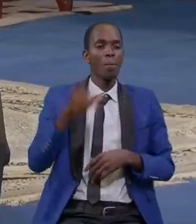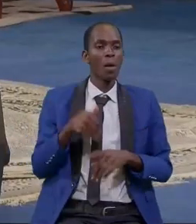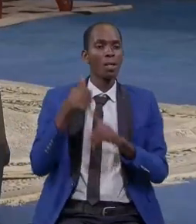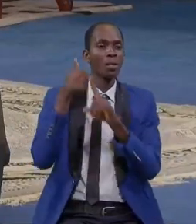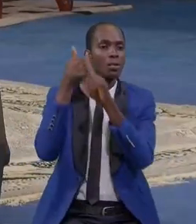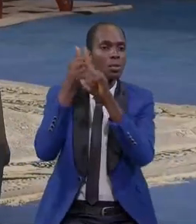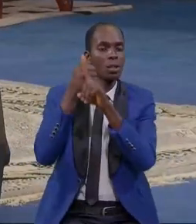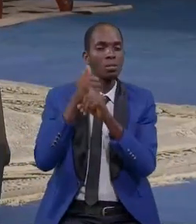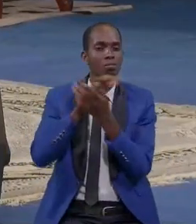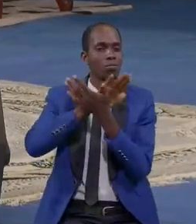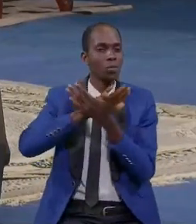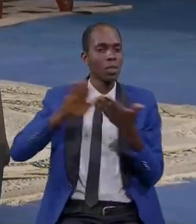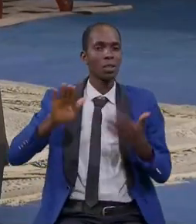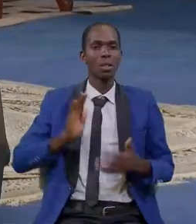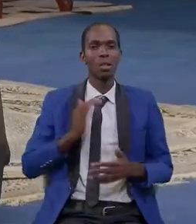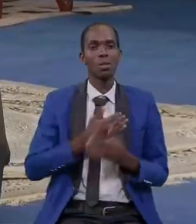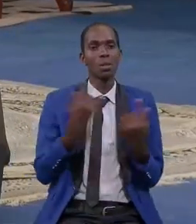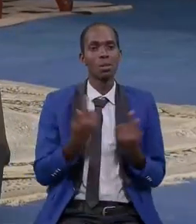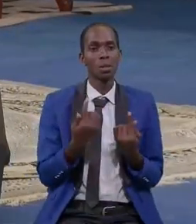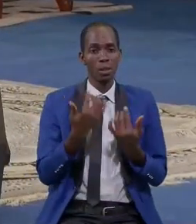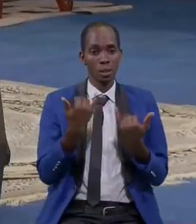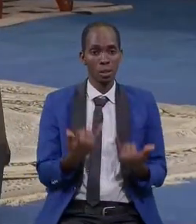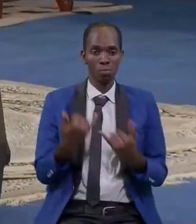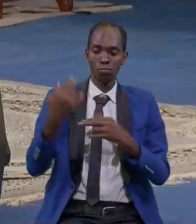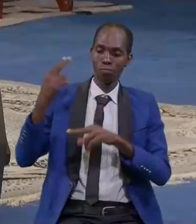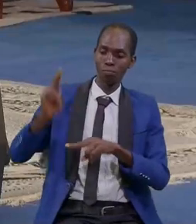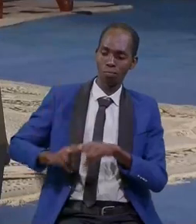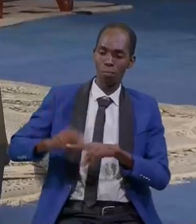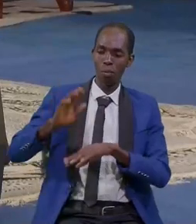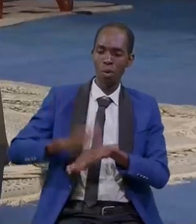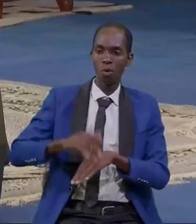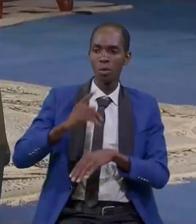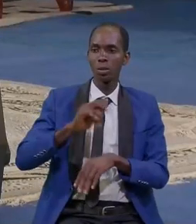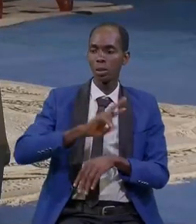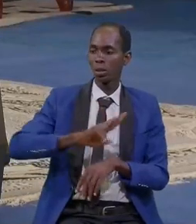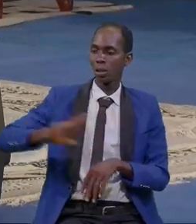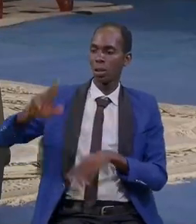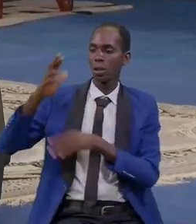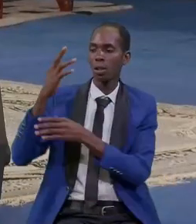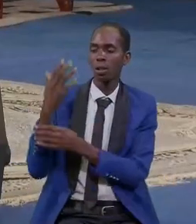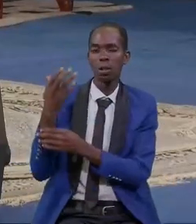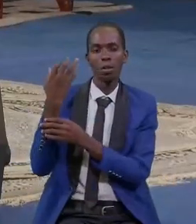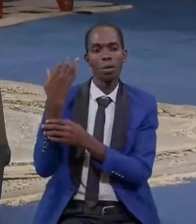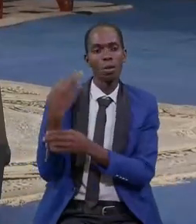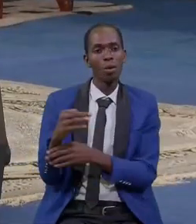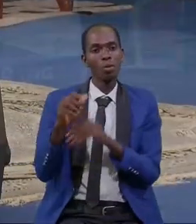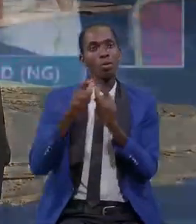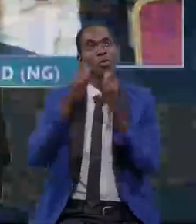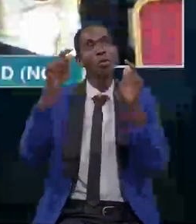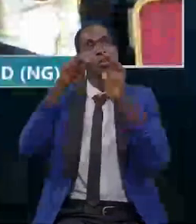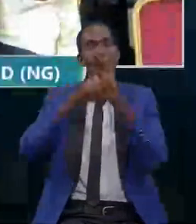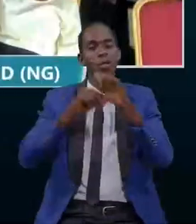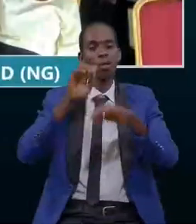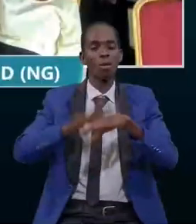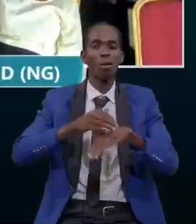Il a lui-même, et s'est assis à la droite, a fait la purification des péchés, s'est assis à la droite de la majesté divine dans